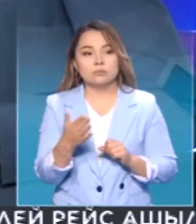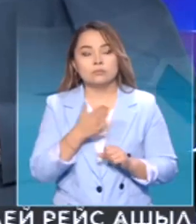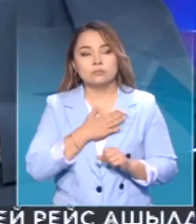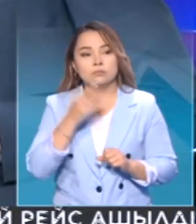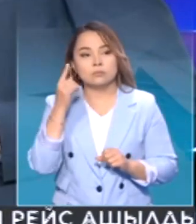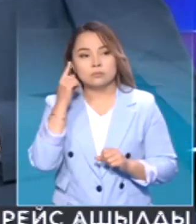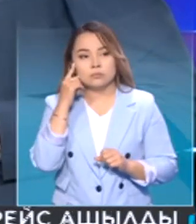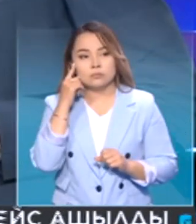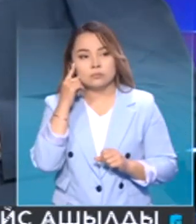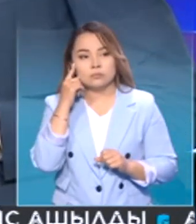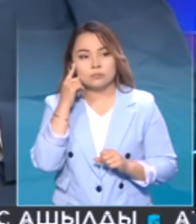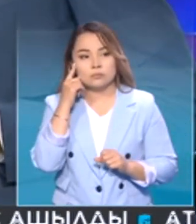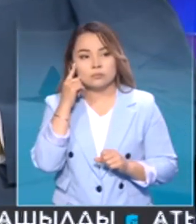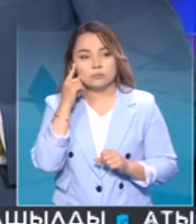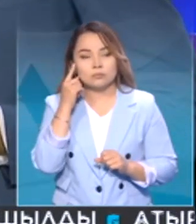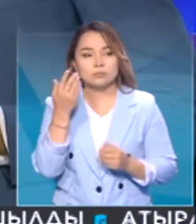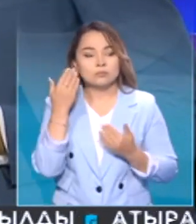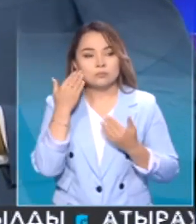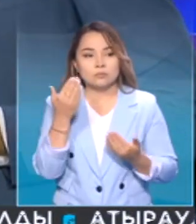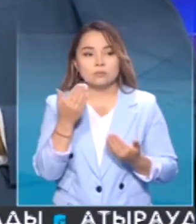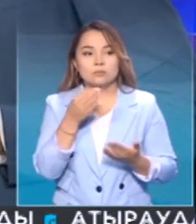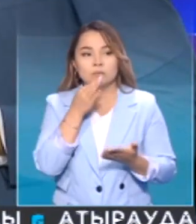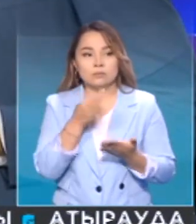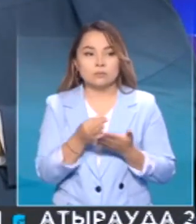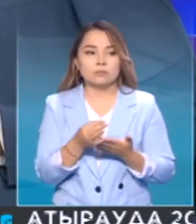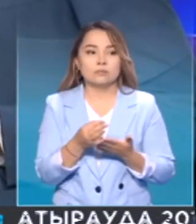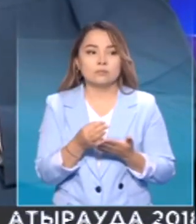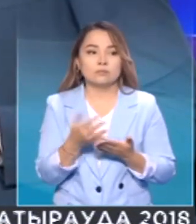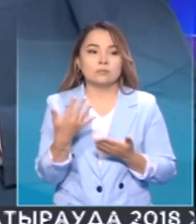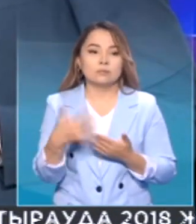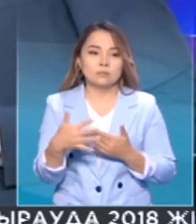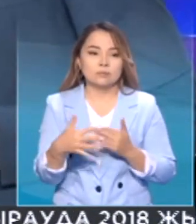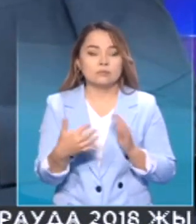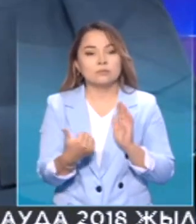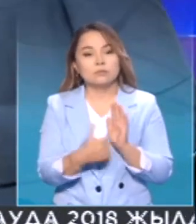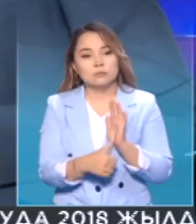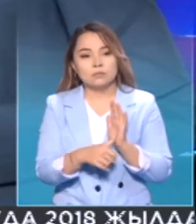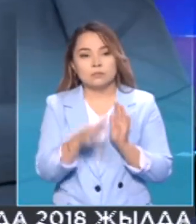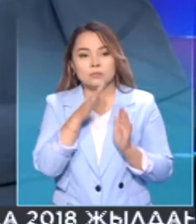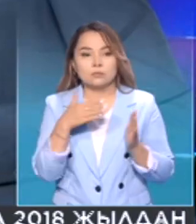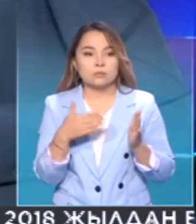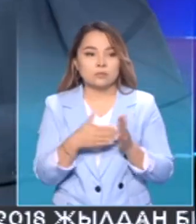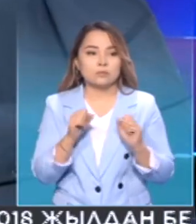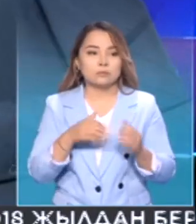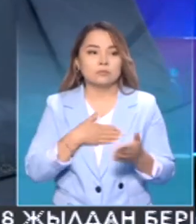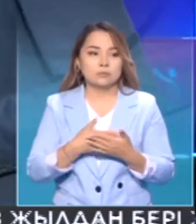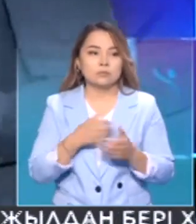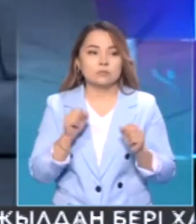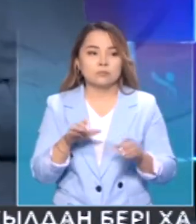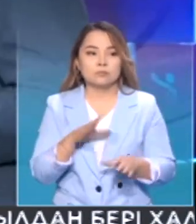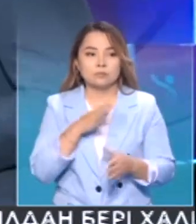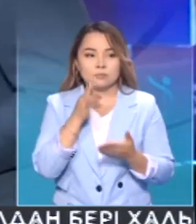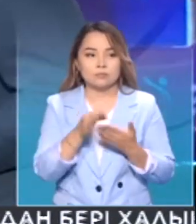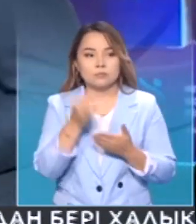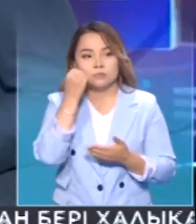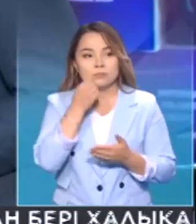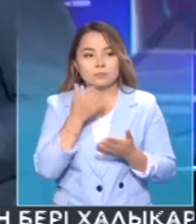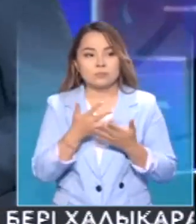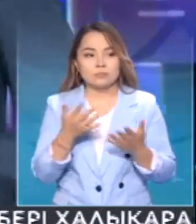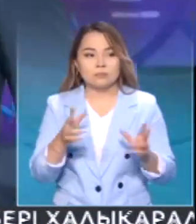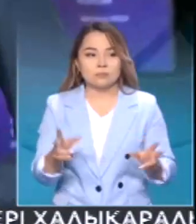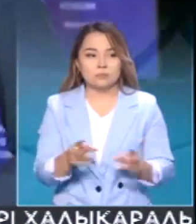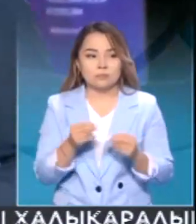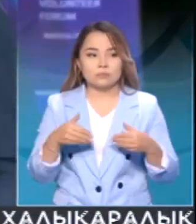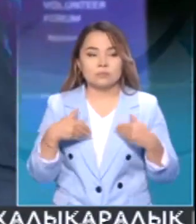Менің ойымша бұйырып жатса енді бір 50-60 жасымызға дейін боламыз деген ойдамын. Жақсы, рахмет, жұмысыңызға